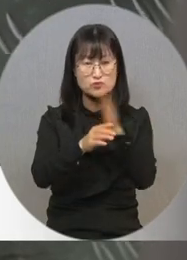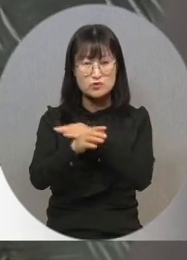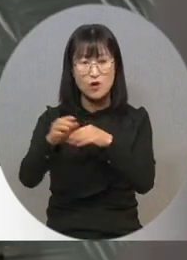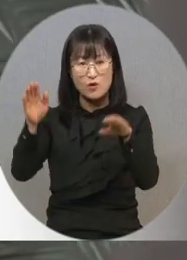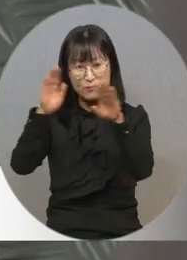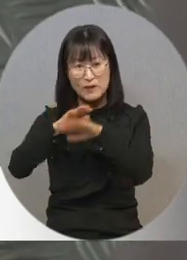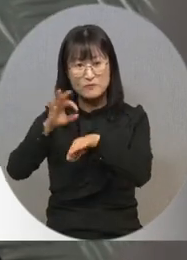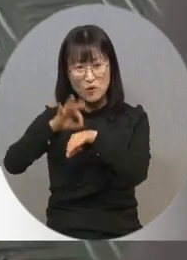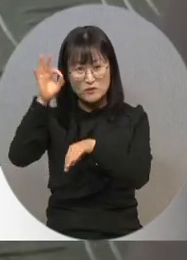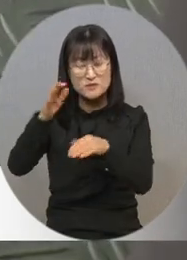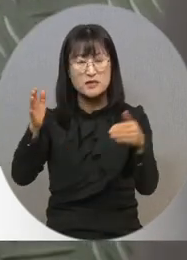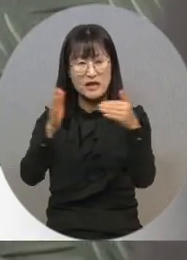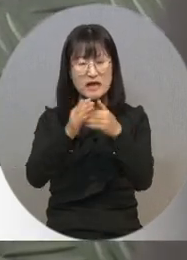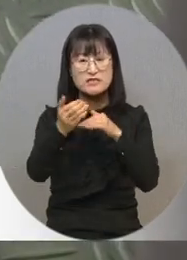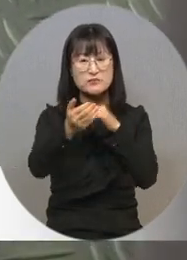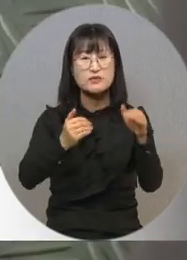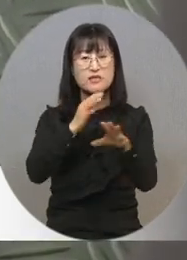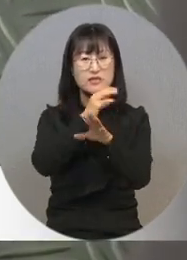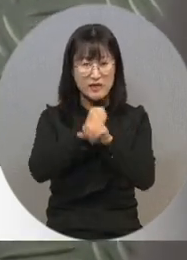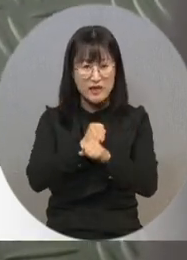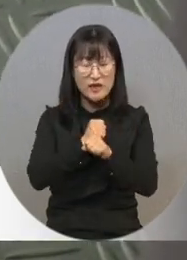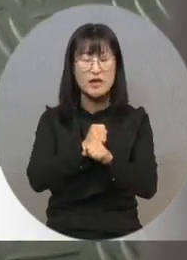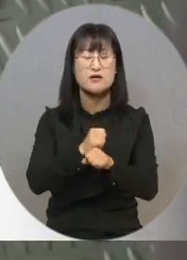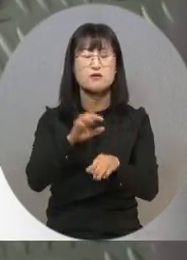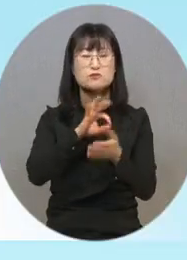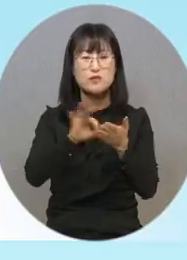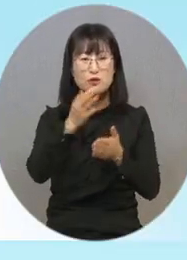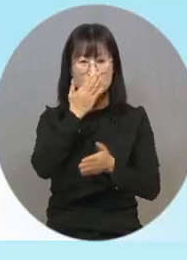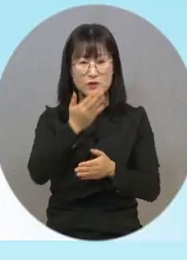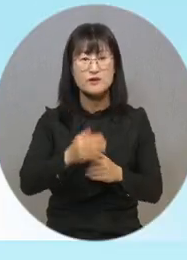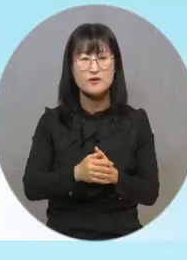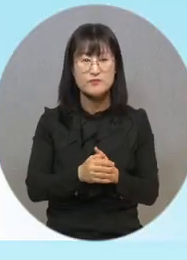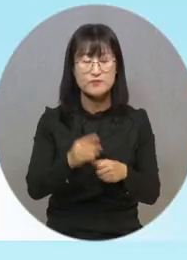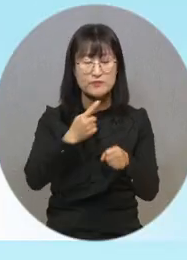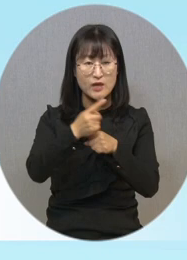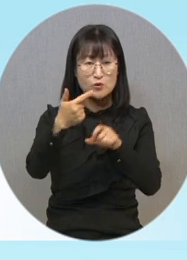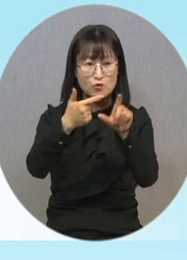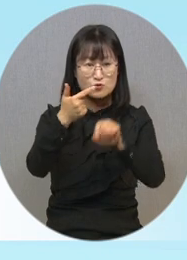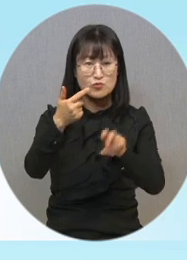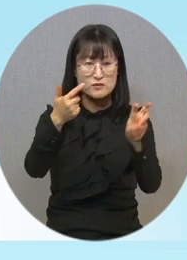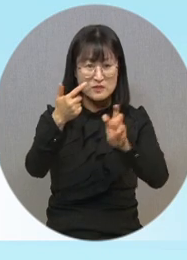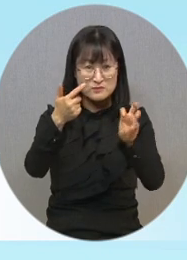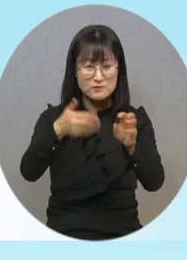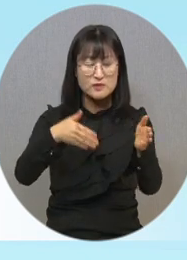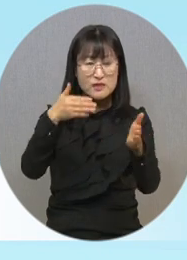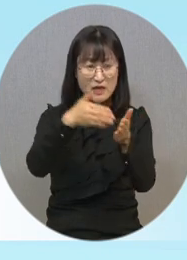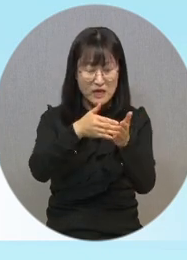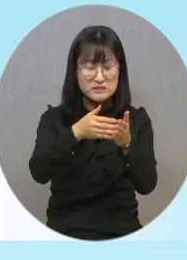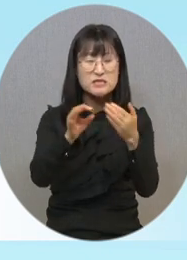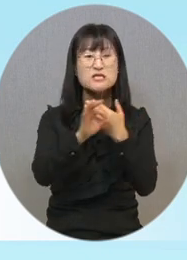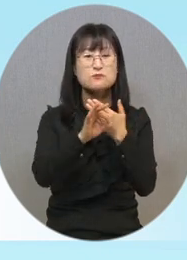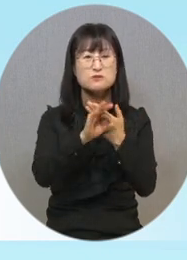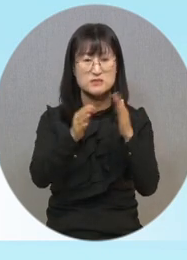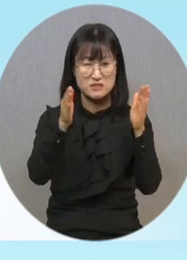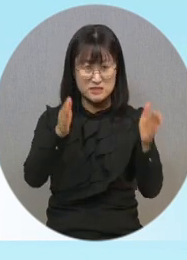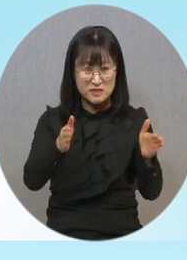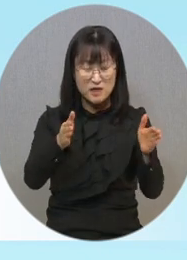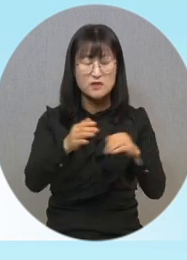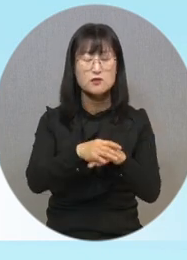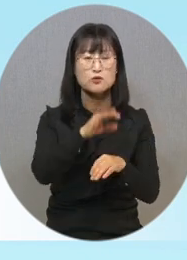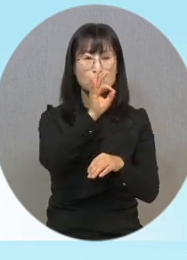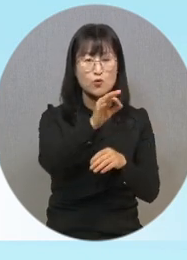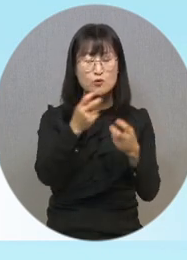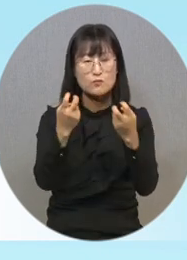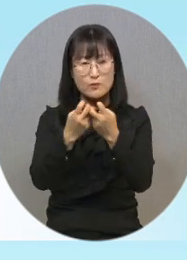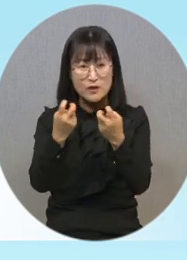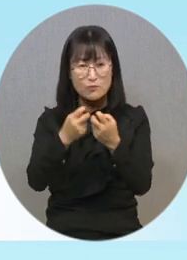이동지원센터 등으로 사전 예약 후 이용할 수 있습니다. 내년 6월 30일까지 시범 기간으로 정하고 요금과 방법